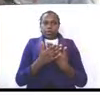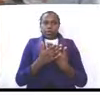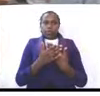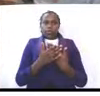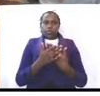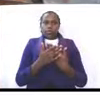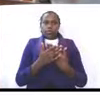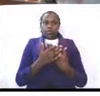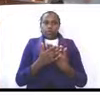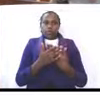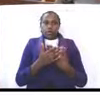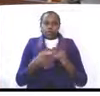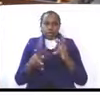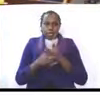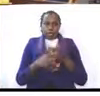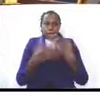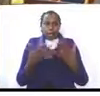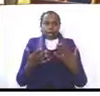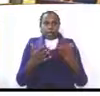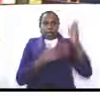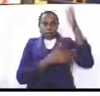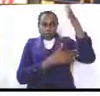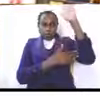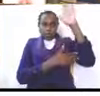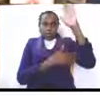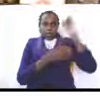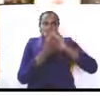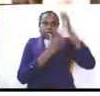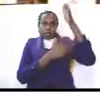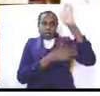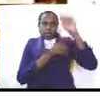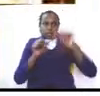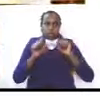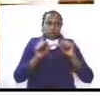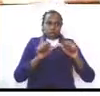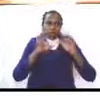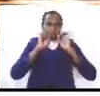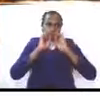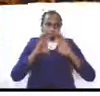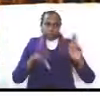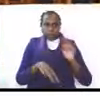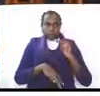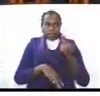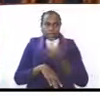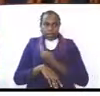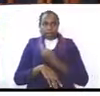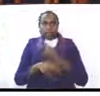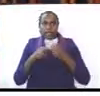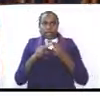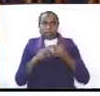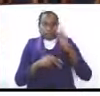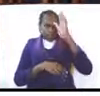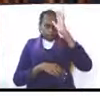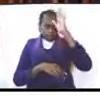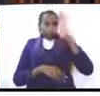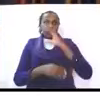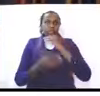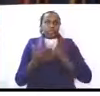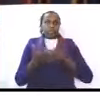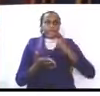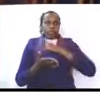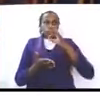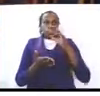mbinguni, twajiweka mikononi mwako ili Baba ukaendelee kutubariki. Kwa jina la Baba, Mwana na Roho